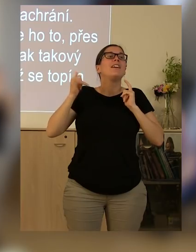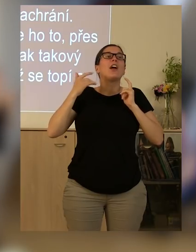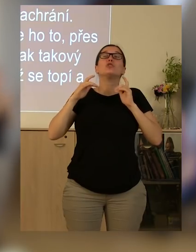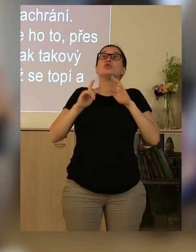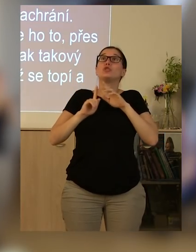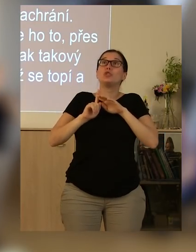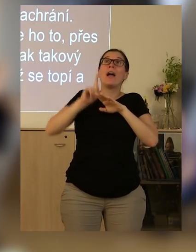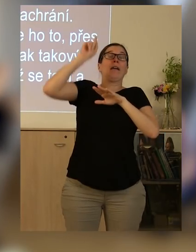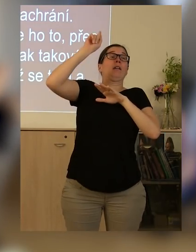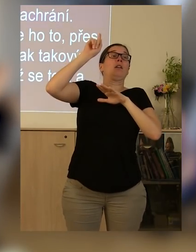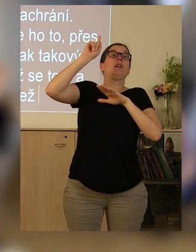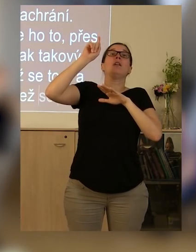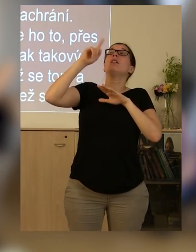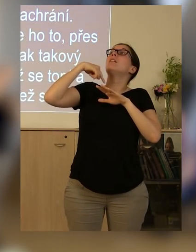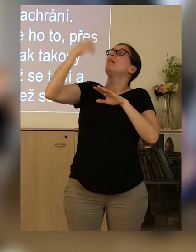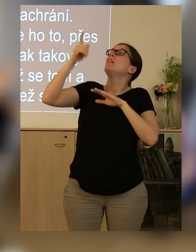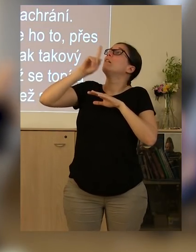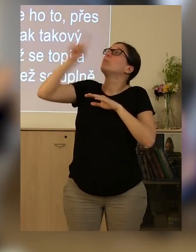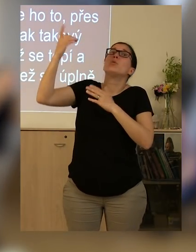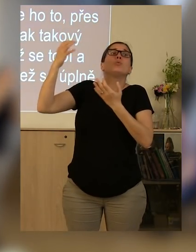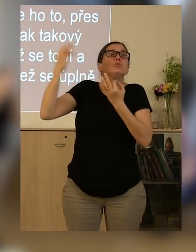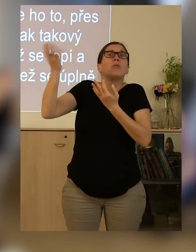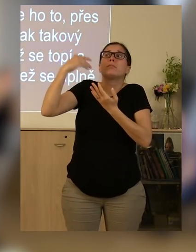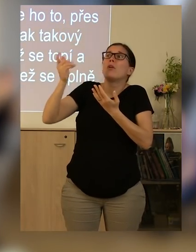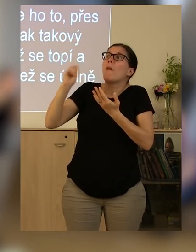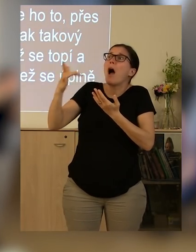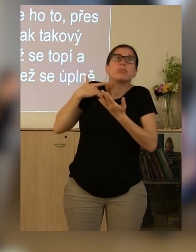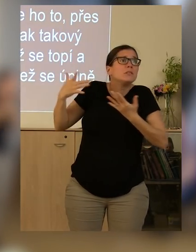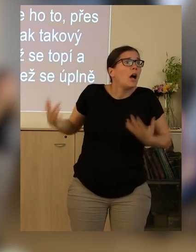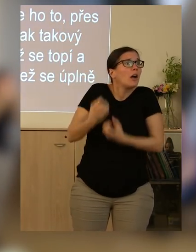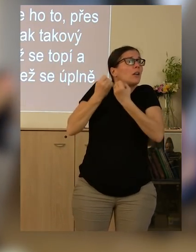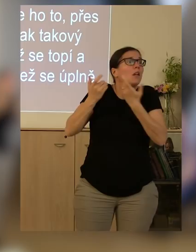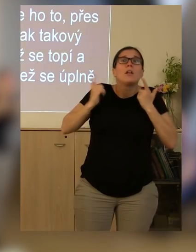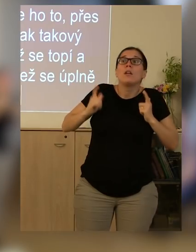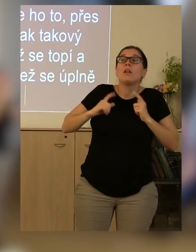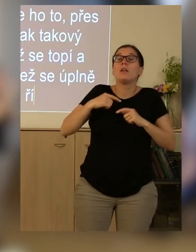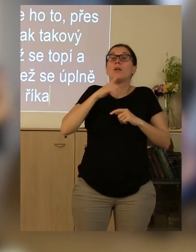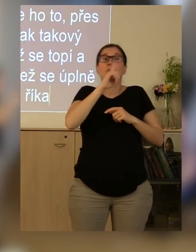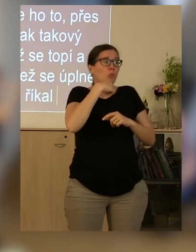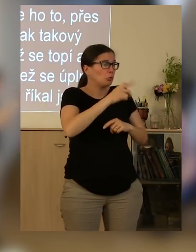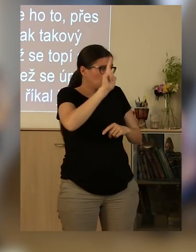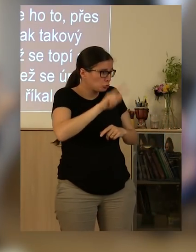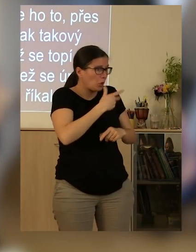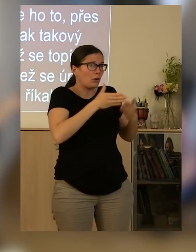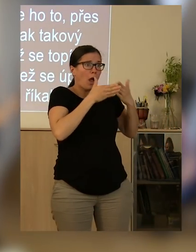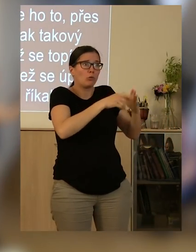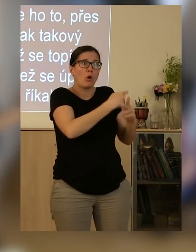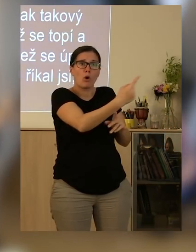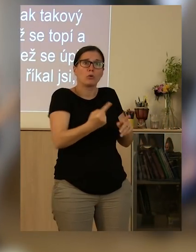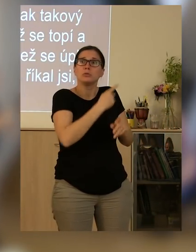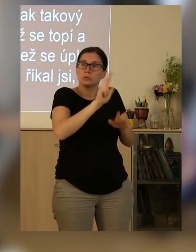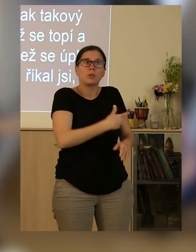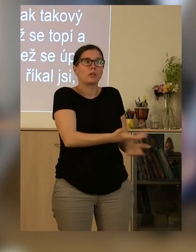předtím, než se úplně utopí, tak řekne, pane Bože, tak když si mi řekl, že mě zachráníš, ne? A Bůh mu řekne, třikrát jsem tam pro tebe poslal.